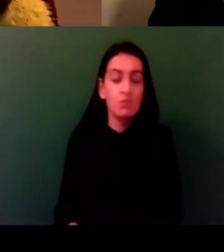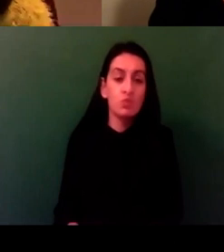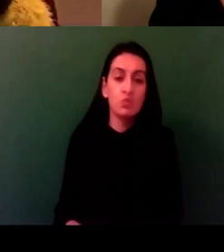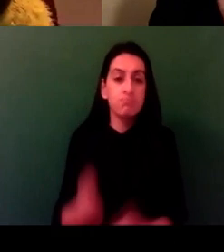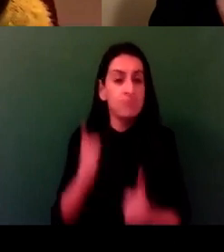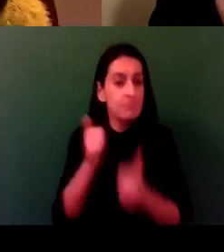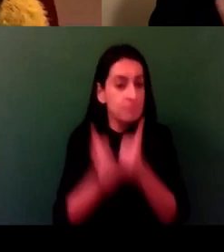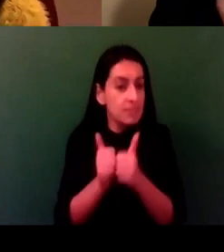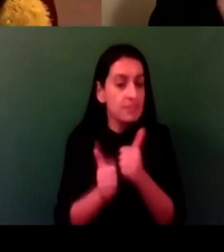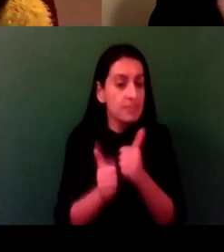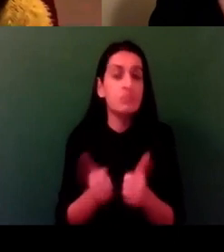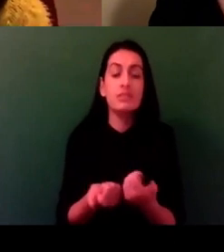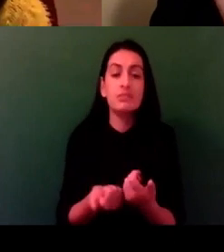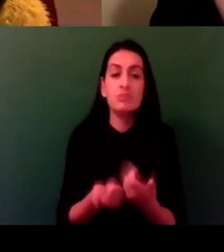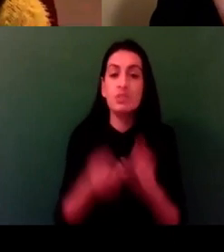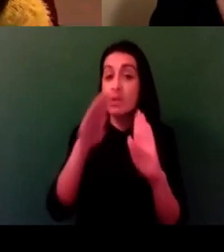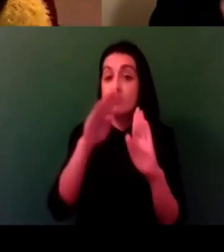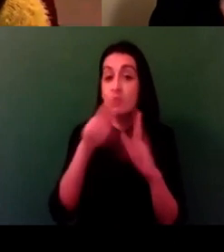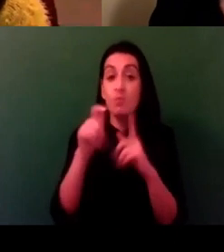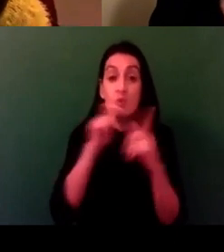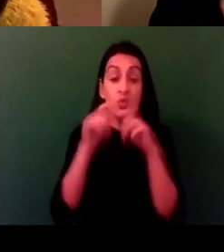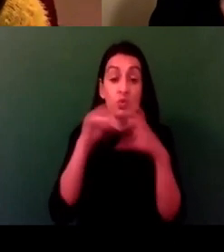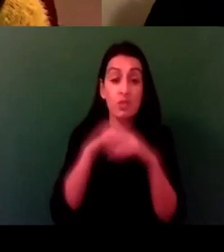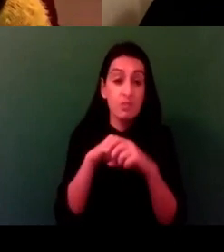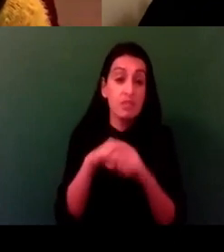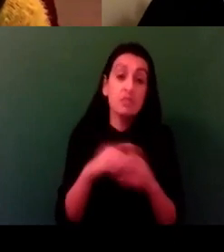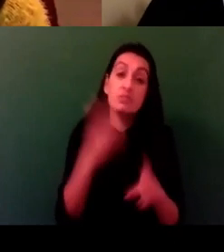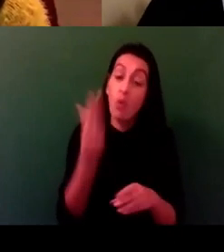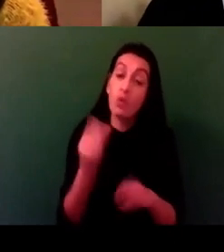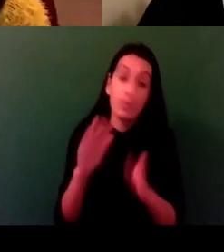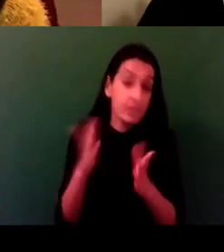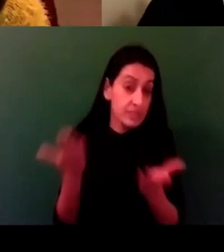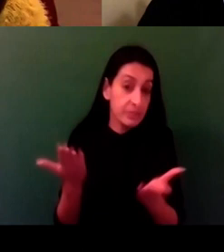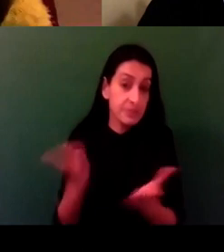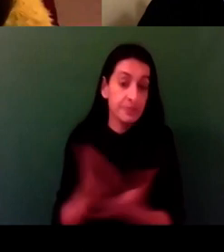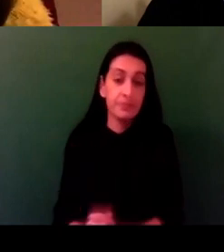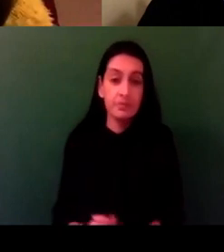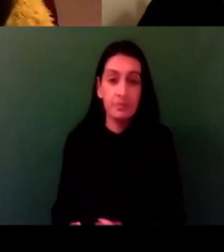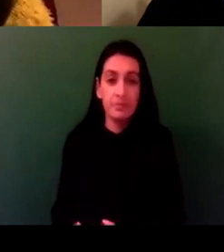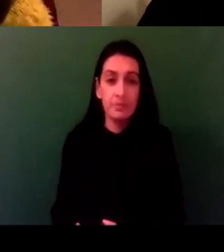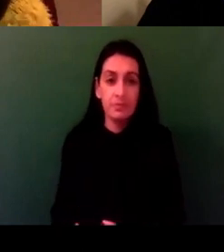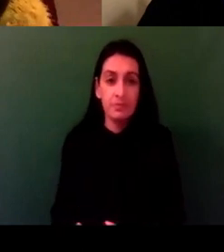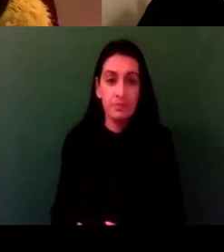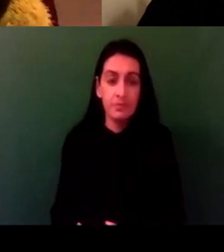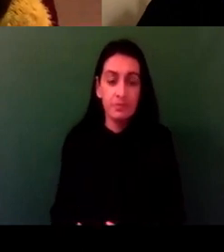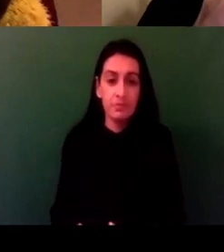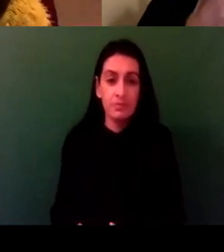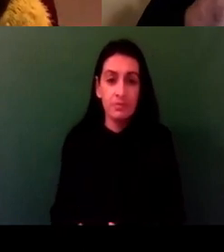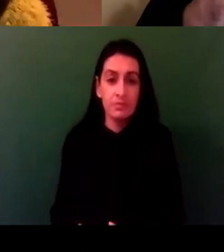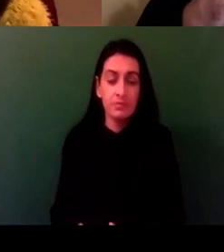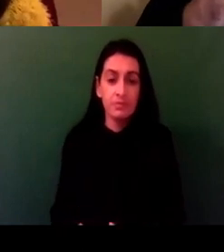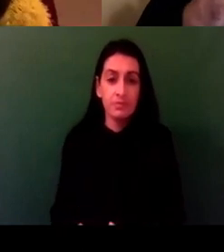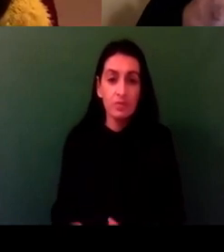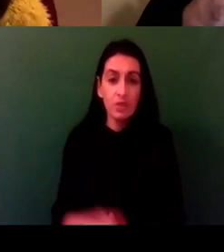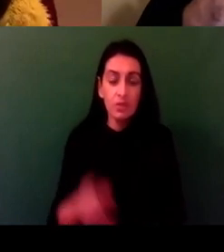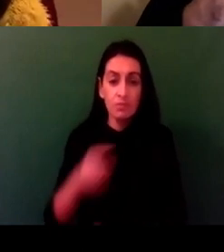işletilse farklı şekilde sonuçlar elde edilebilir. Buraya Emre Erbirer, buraya katılan kişilerle